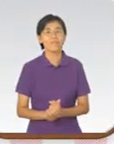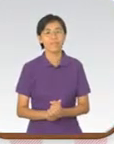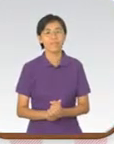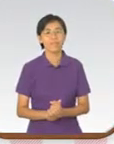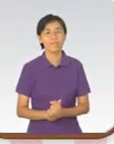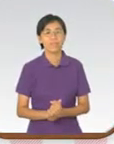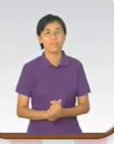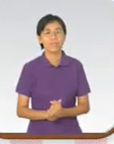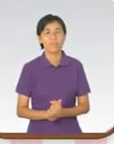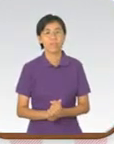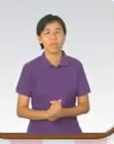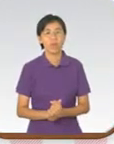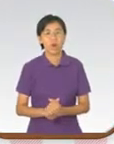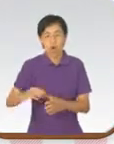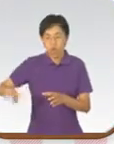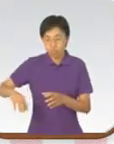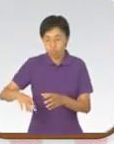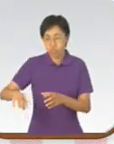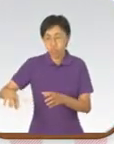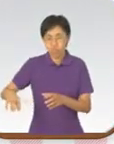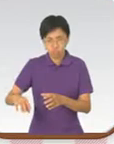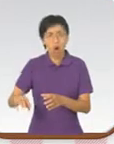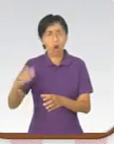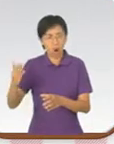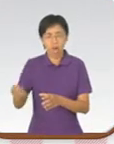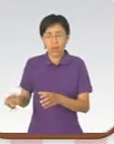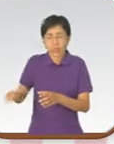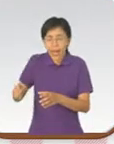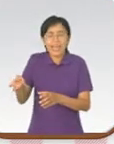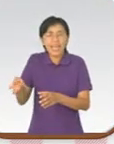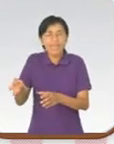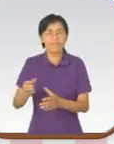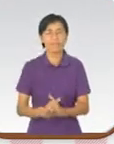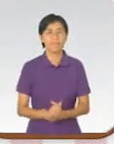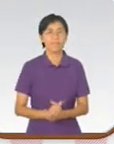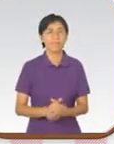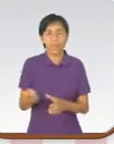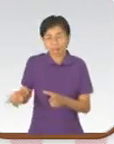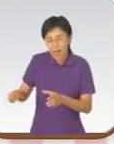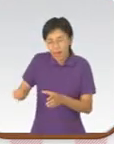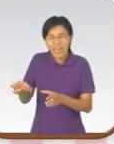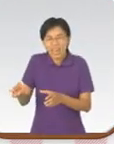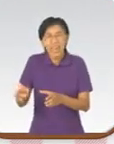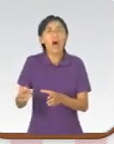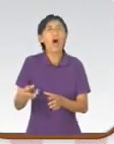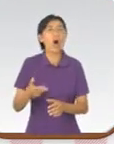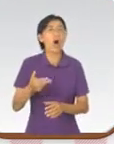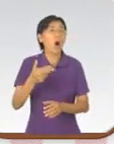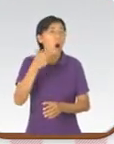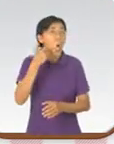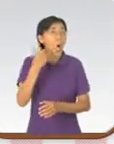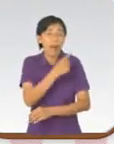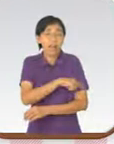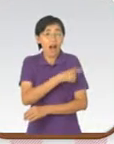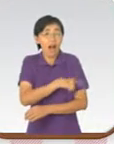ระหว่างใส่ต้องลดความเร็วเดี๋ยวฟุ้งนะคร ับ ใช่ค่ะอันนี้ใส่นิดหน่อยละกันเพราะว่าเดี๋ยวเราจะมีช็อกโกแลตไวท์ช็อกโกแลตที่จะใช้ตกแต่งจากค่อน